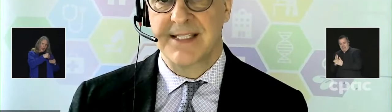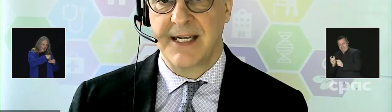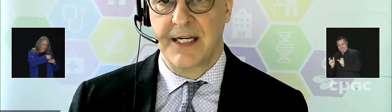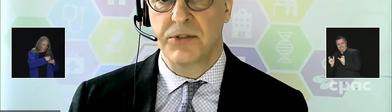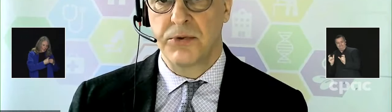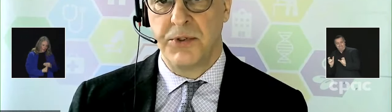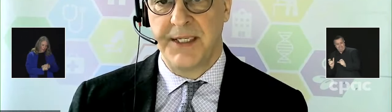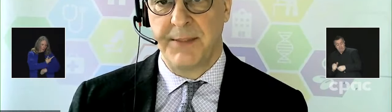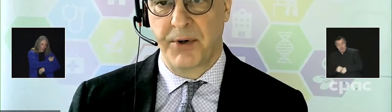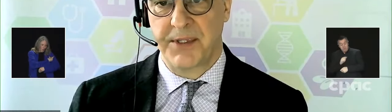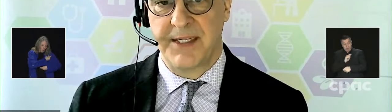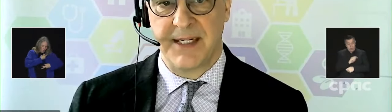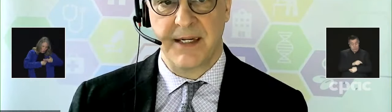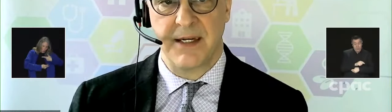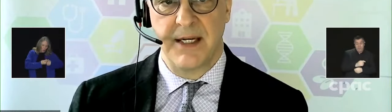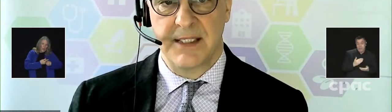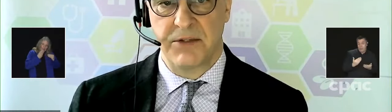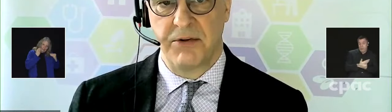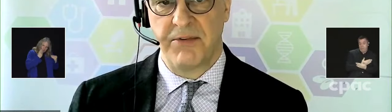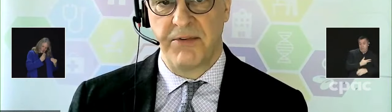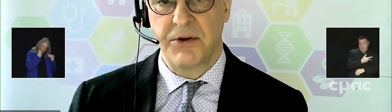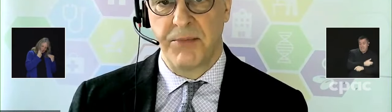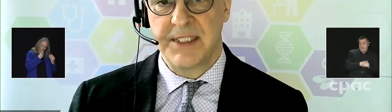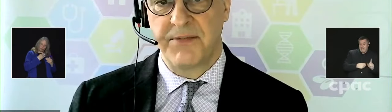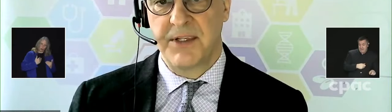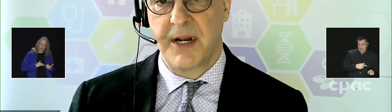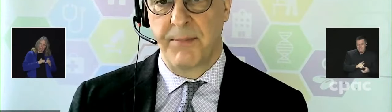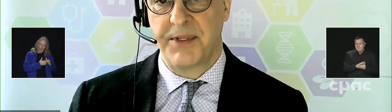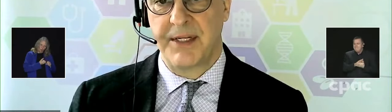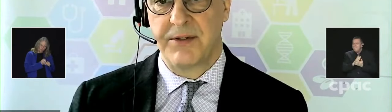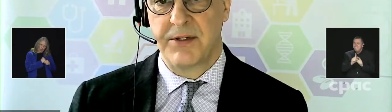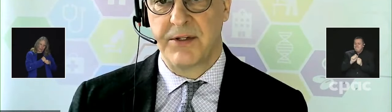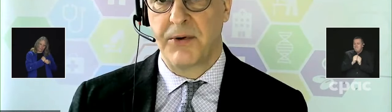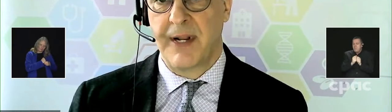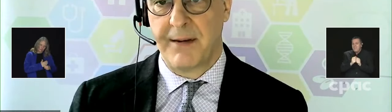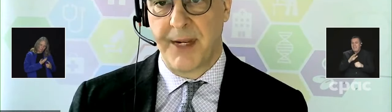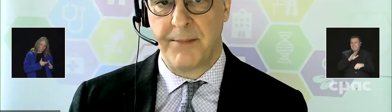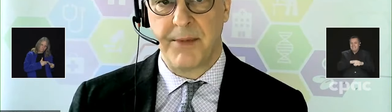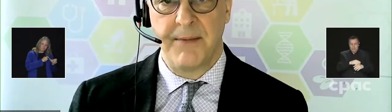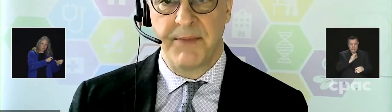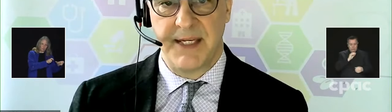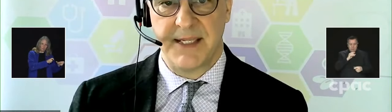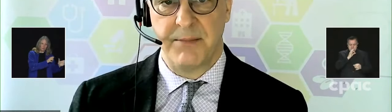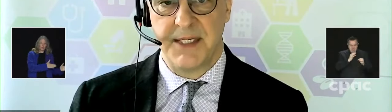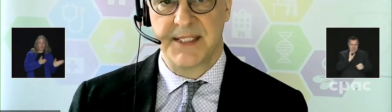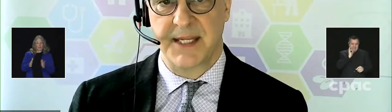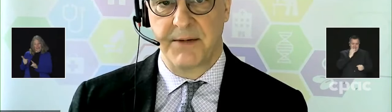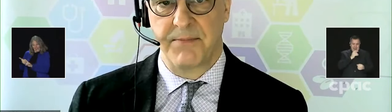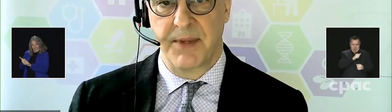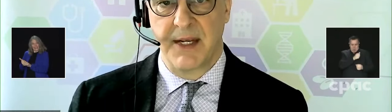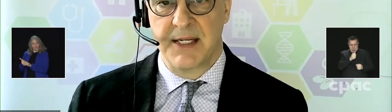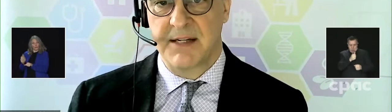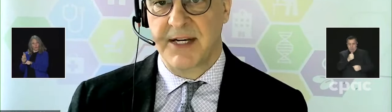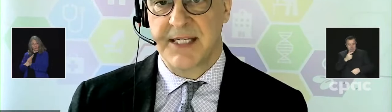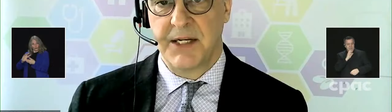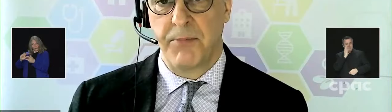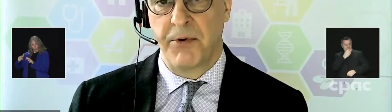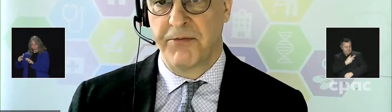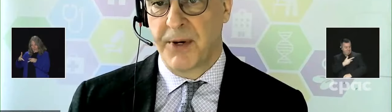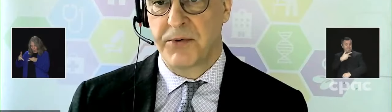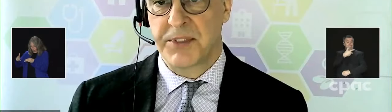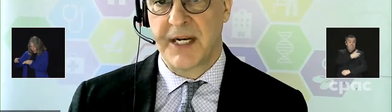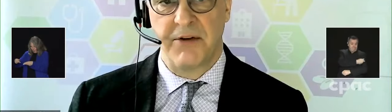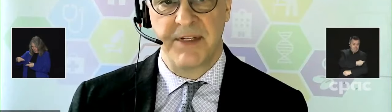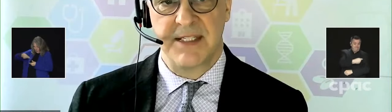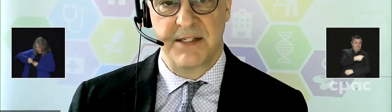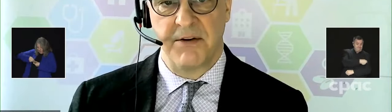cas d'un vaccin à sous-unité protéique, c'est une version modifiée de la protéine de spécule elle-même qui est administrée. Ces vaccins ne